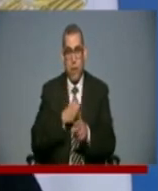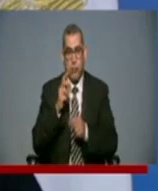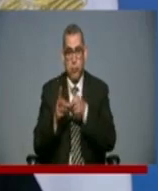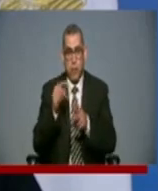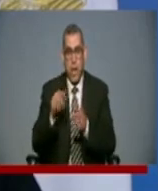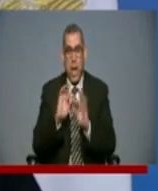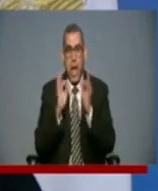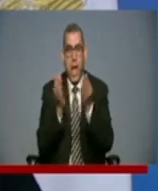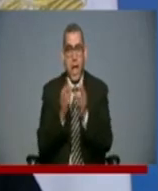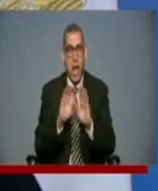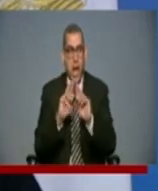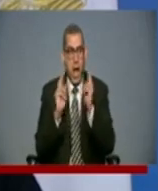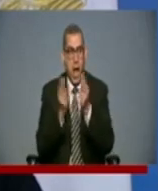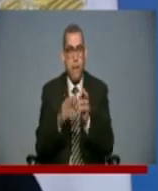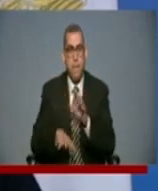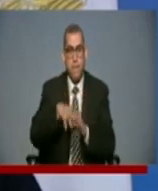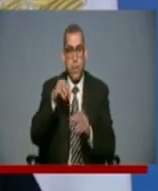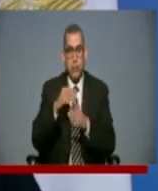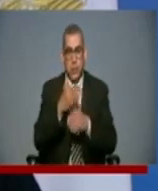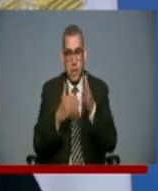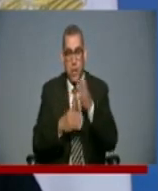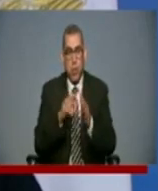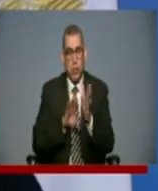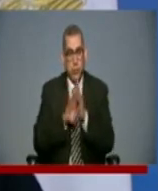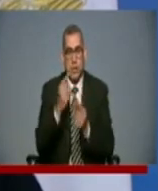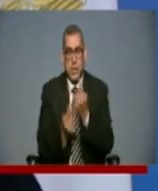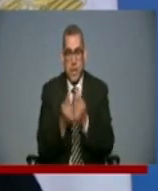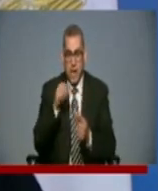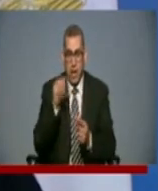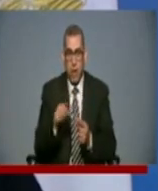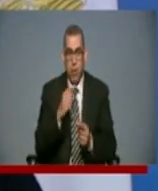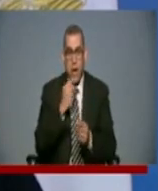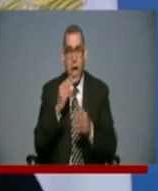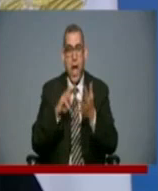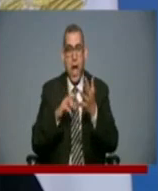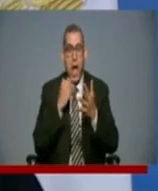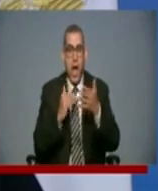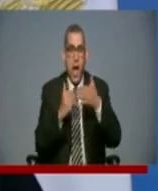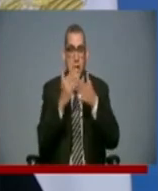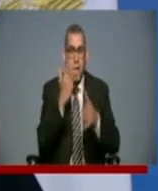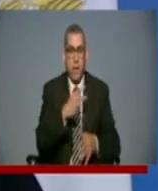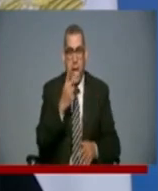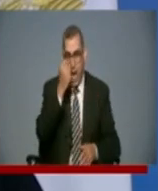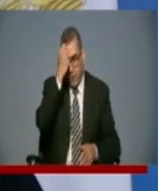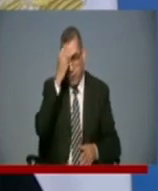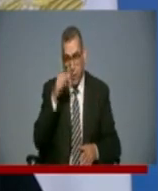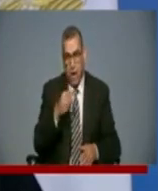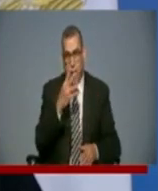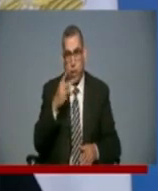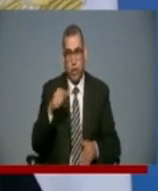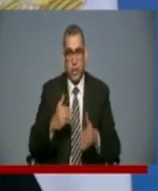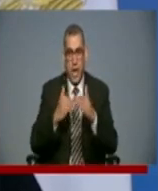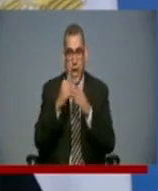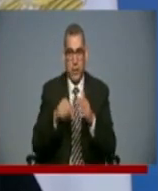البعض. الأستاذ طارق درويش رئيس حزب الأحرار الاشتراكيين معانا على التليفون. مساء الخير وأهلا وسهلا بيك يا أستاذ